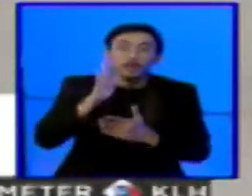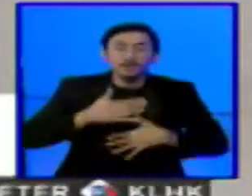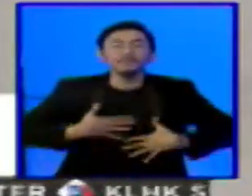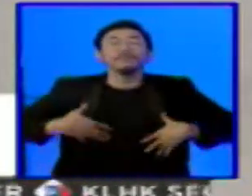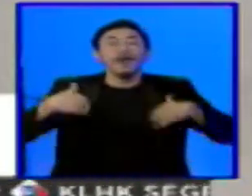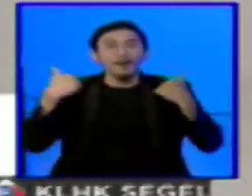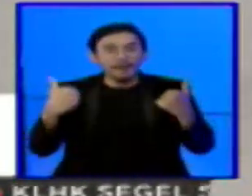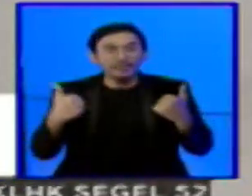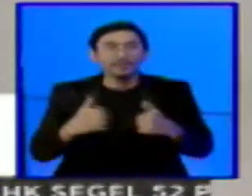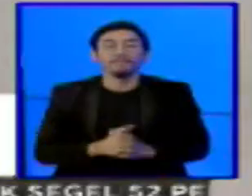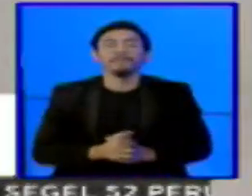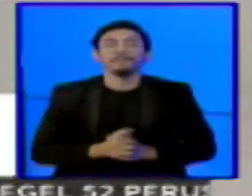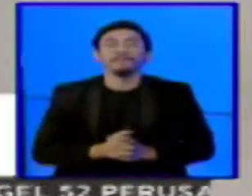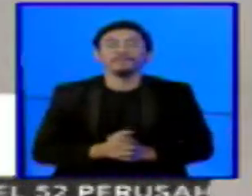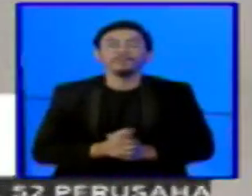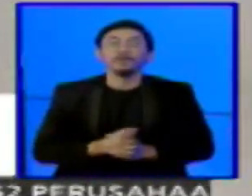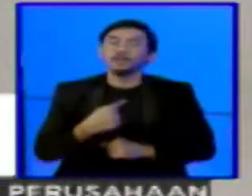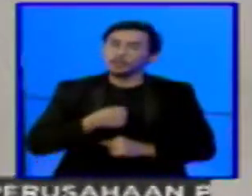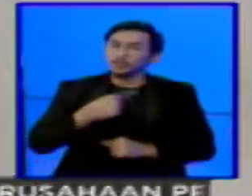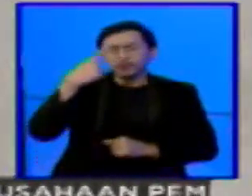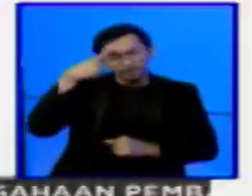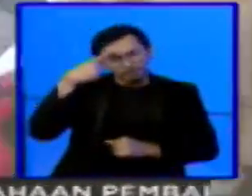yakin saya akan pulang dengan selamat.